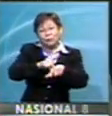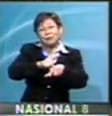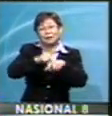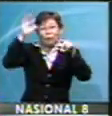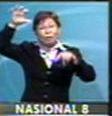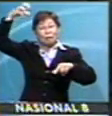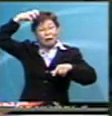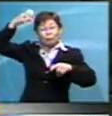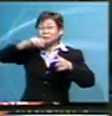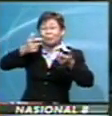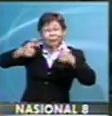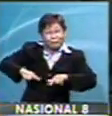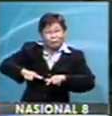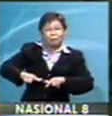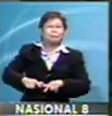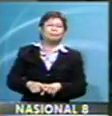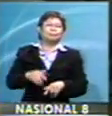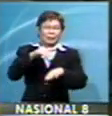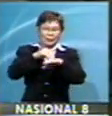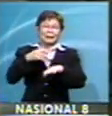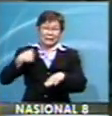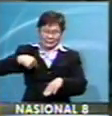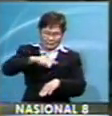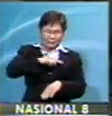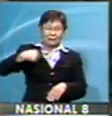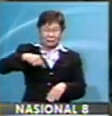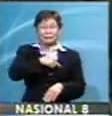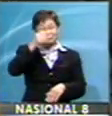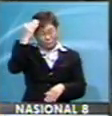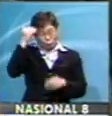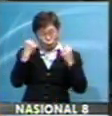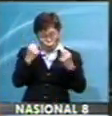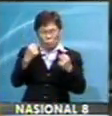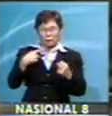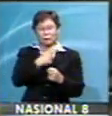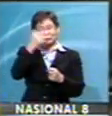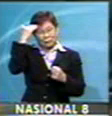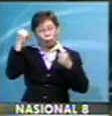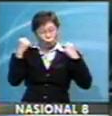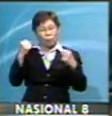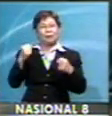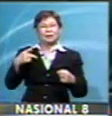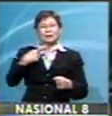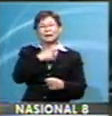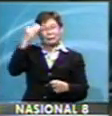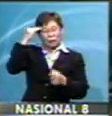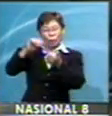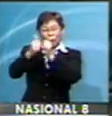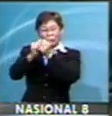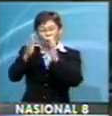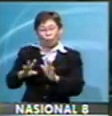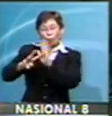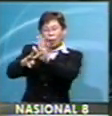dulu jadi pada kita walaupun kita tahu kekuatan kita kita tahu juga kekuatan atlet yang